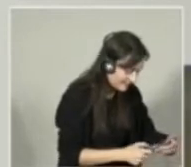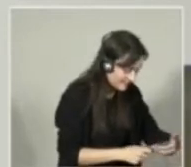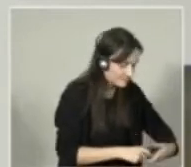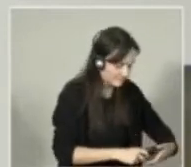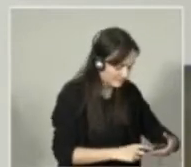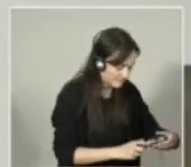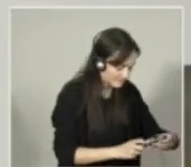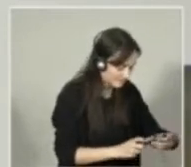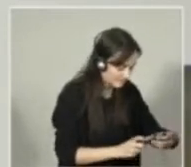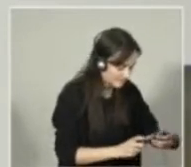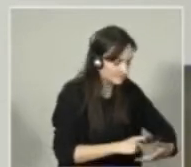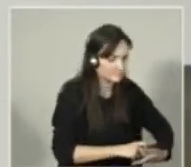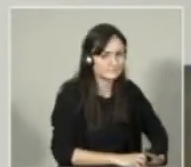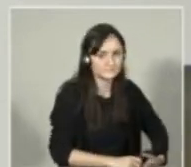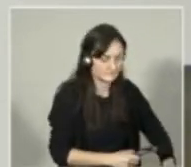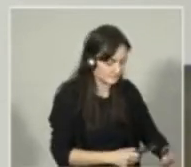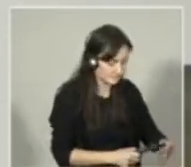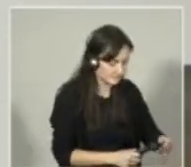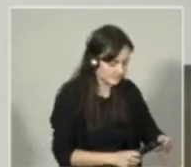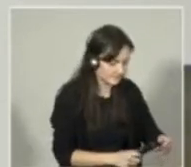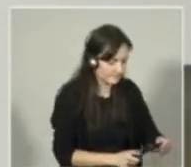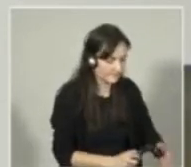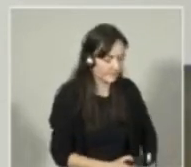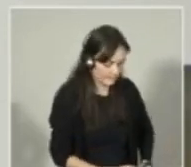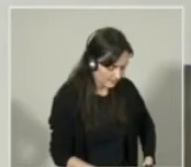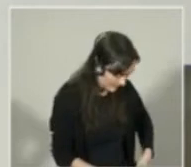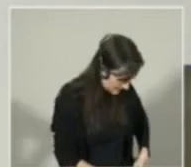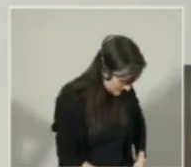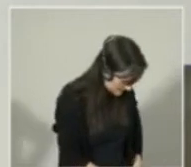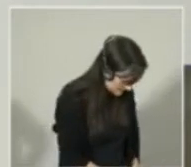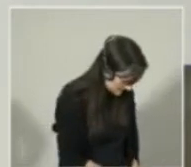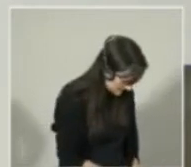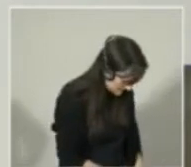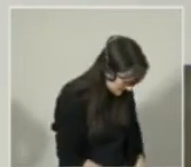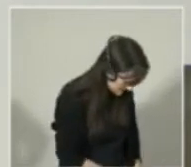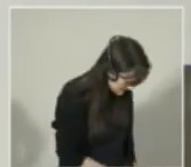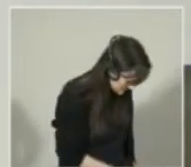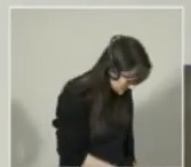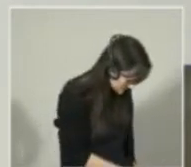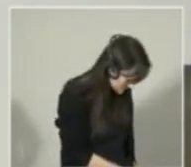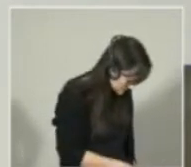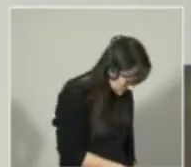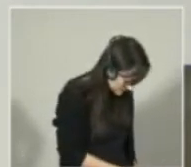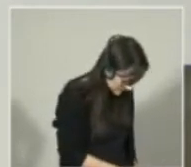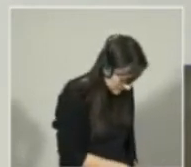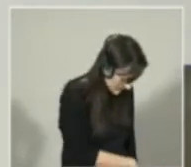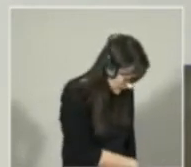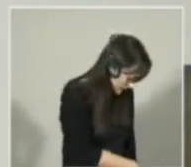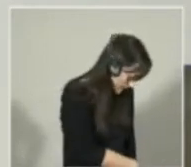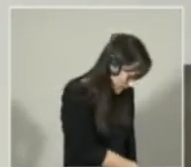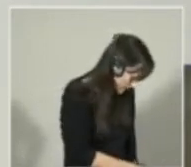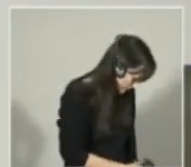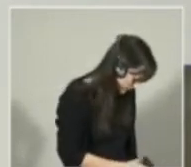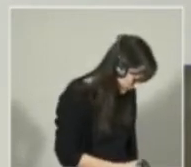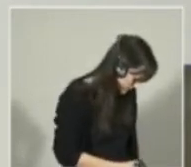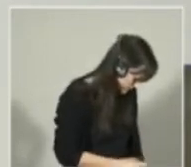Bon dia, senyores i senyors accionistes, membres del Consell d'Administració, senyor president. El meu nom és Gemma Isern